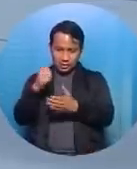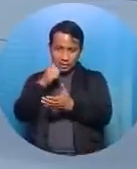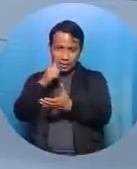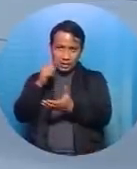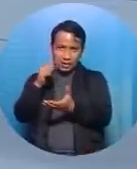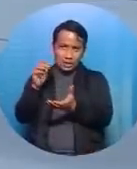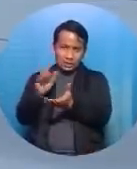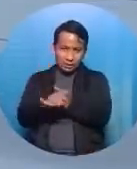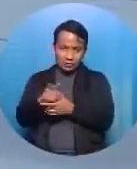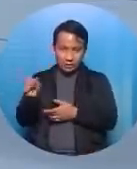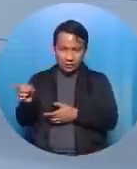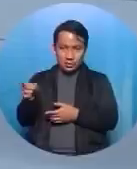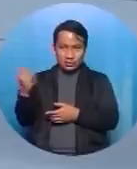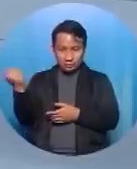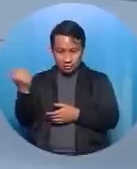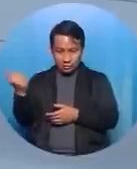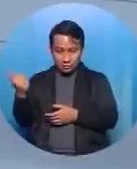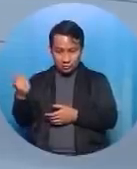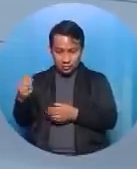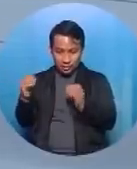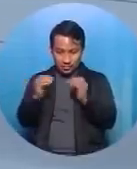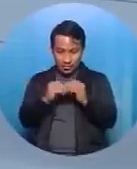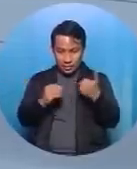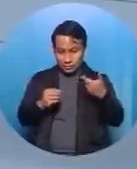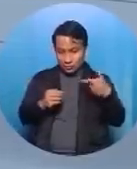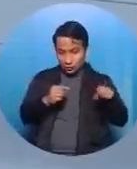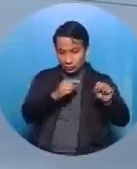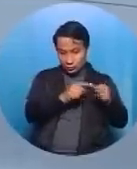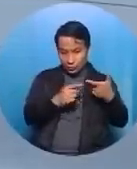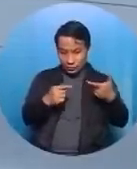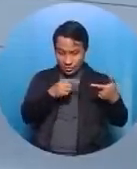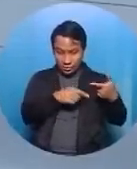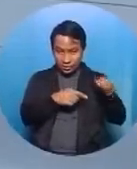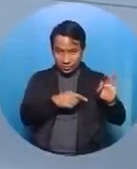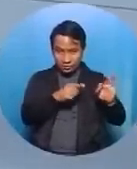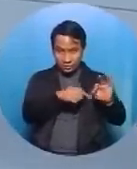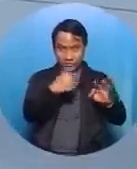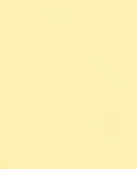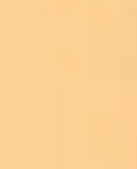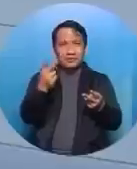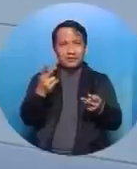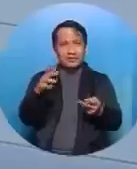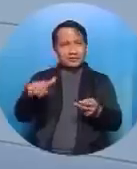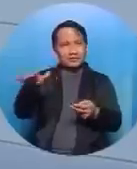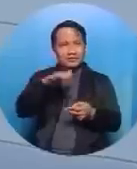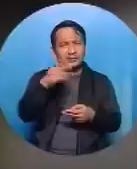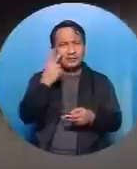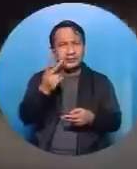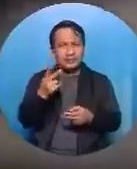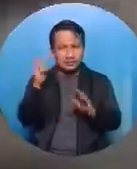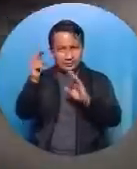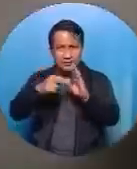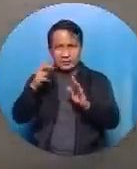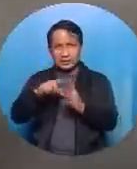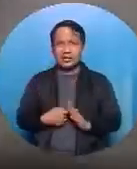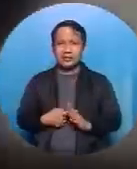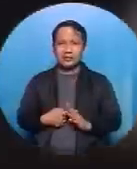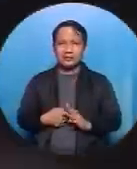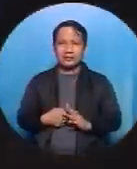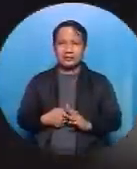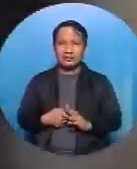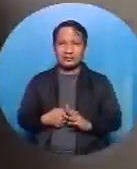ito po yung asawa nung kinakabit ngayon ni Malpi na mister niyo. Kanina sa video, sa umpisa pa